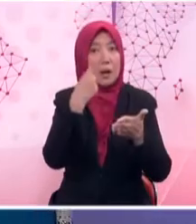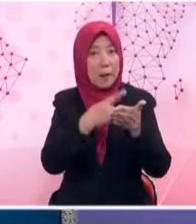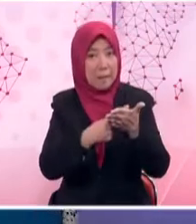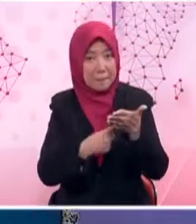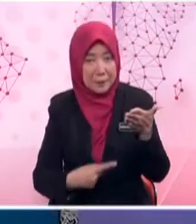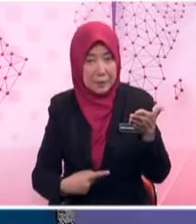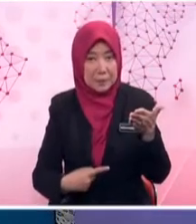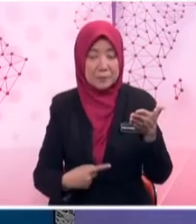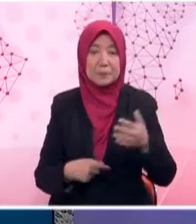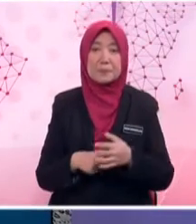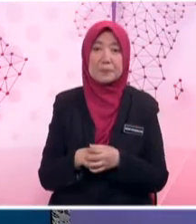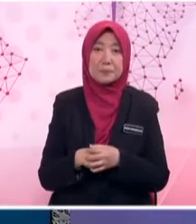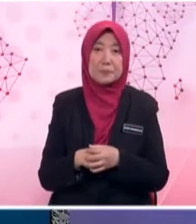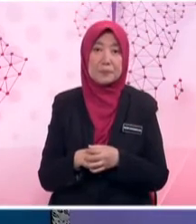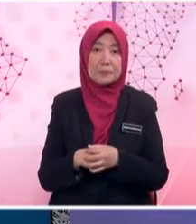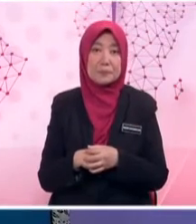adalah